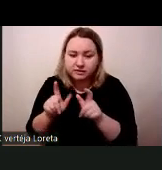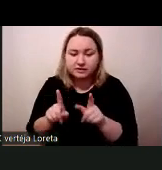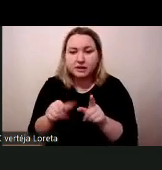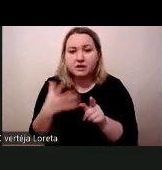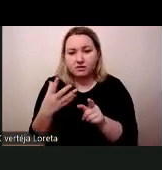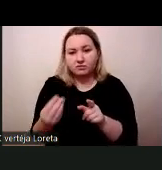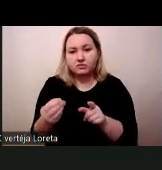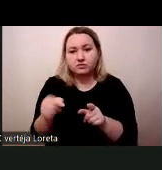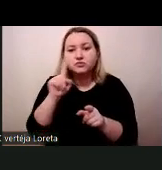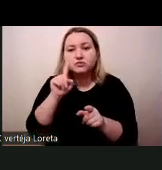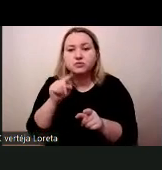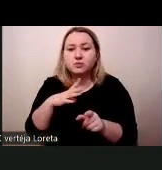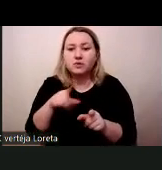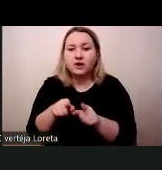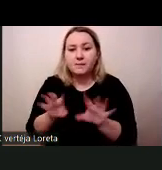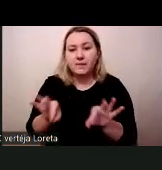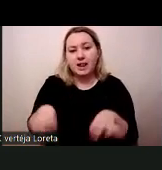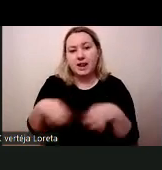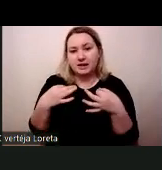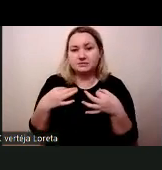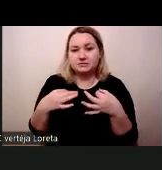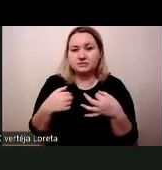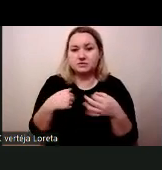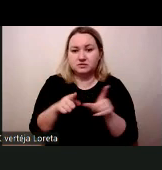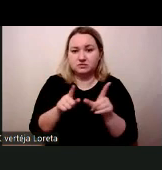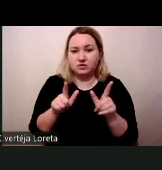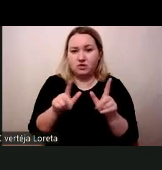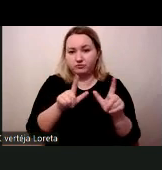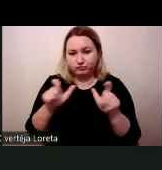garų, suteikė leidimą man tai daryti